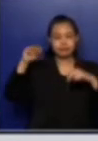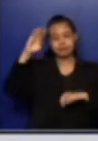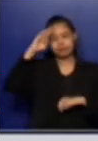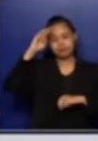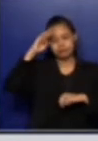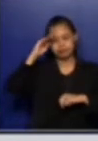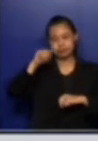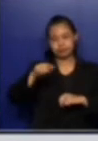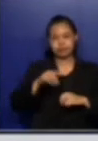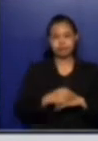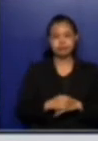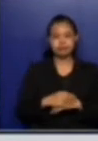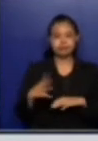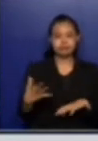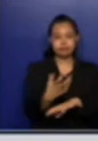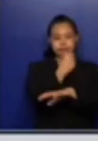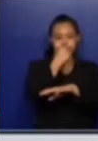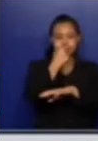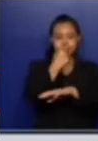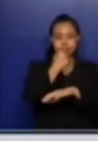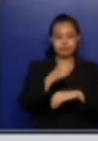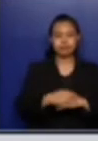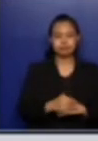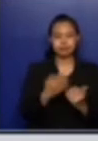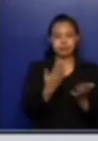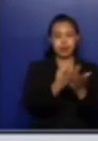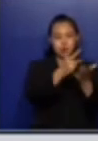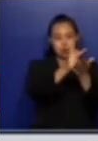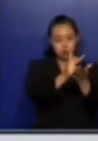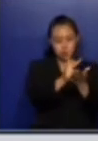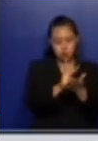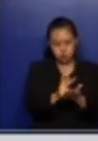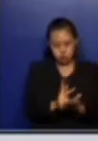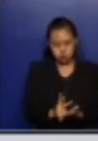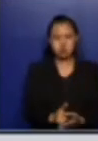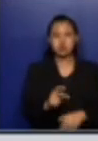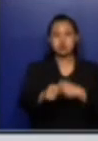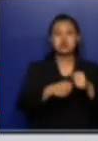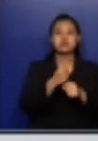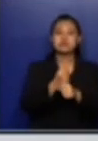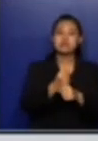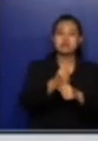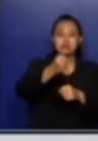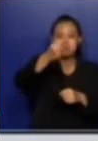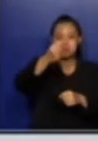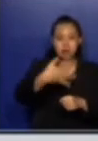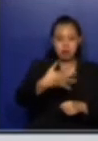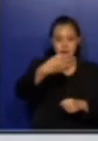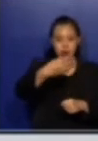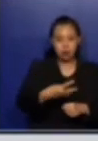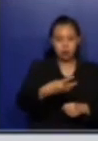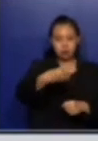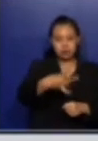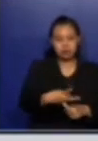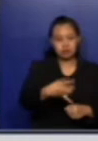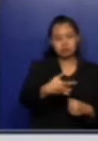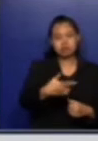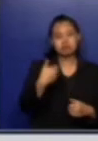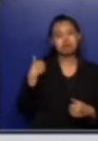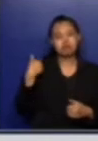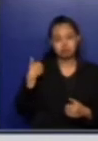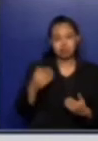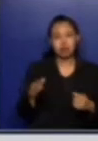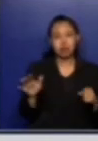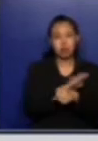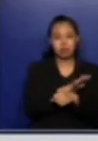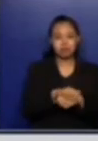ครับตั้งแต่ท่านรัฐประหารมานะครับท่านกู้มาทุกปีครับรวมนะครับจนถึงปี63เนี่ยนะครับ